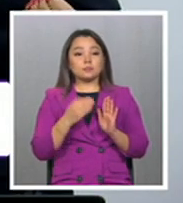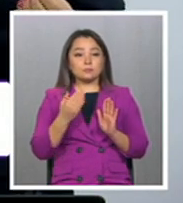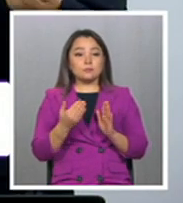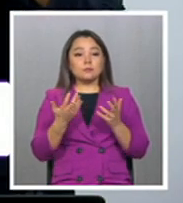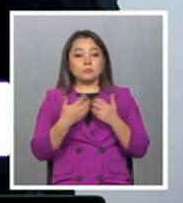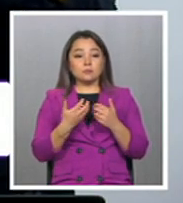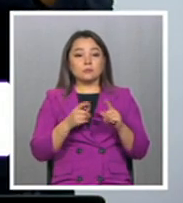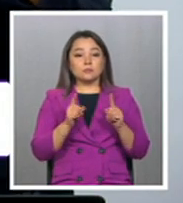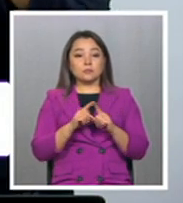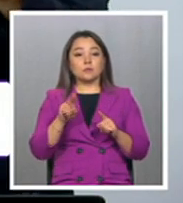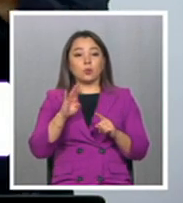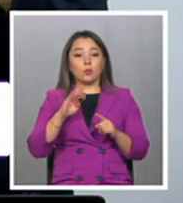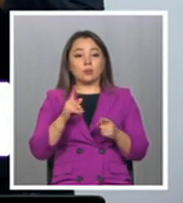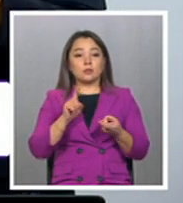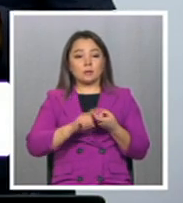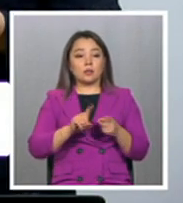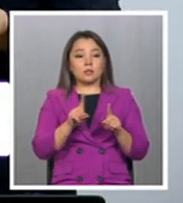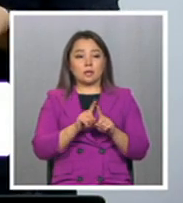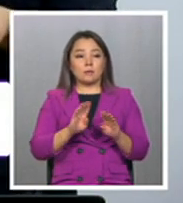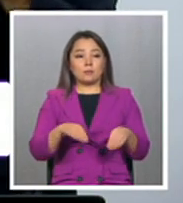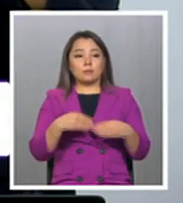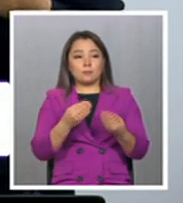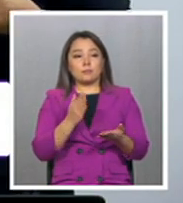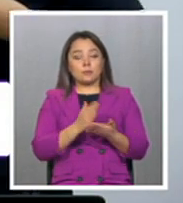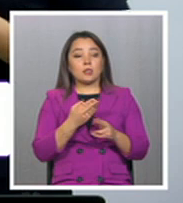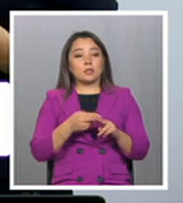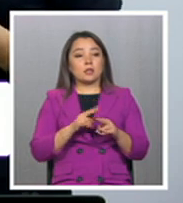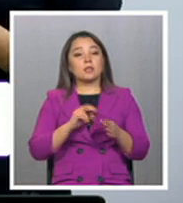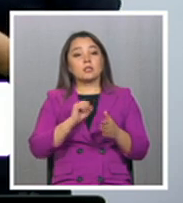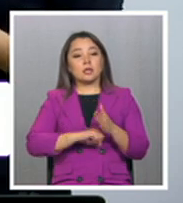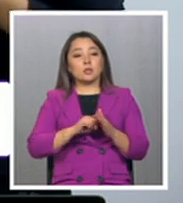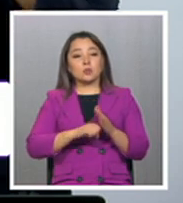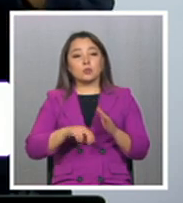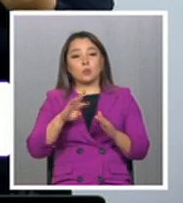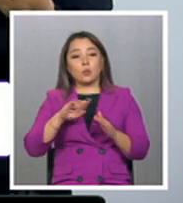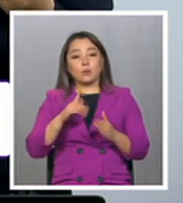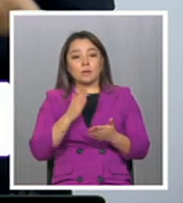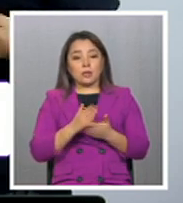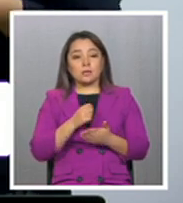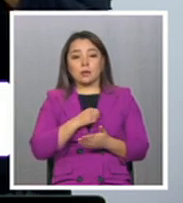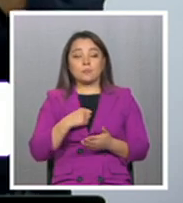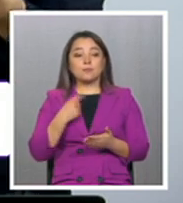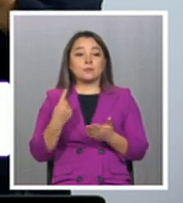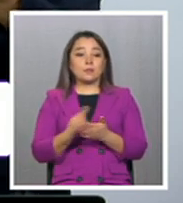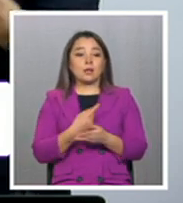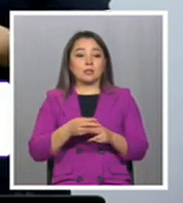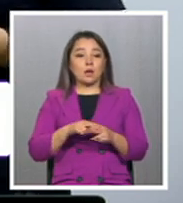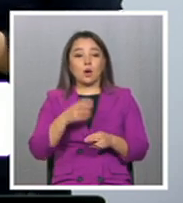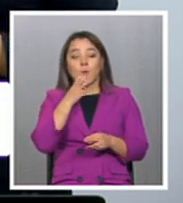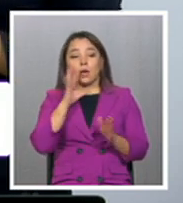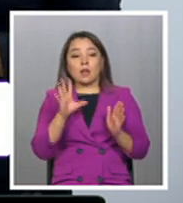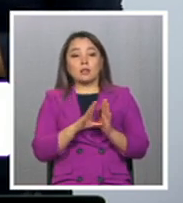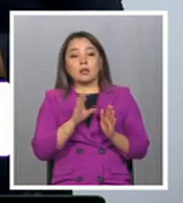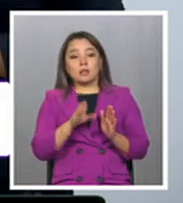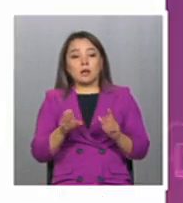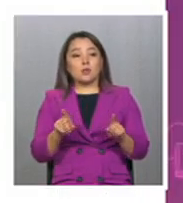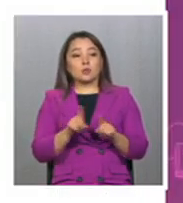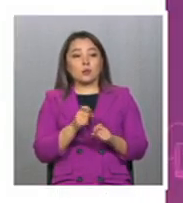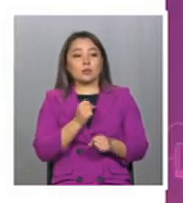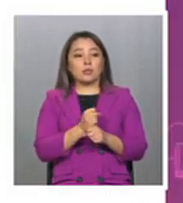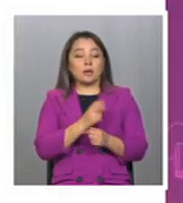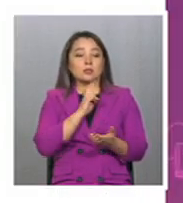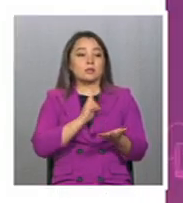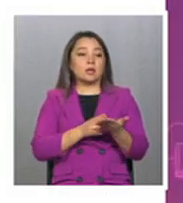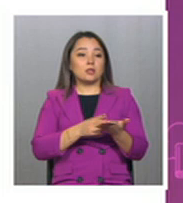есептеу джоулдың атына берілген. Себебі джоул ең алғаш рет жылу энергиясы екендігін